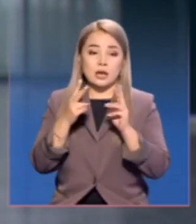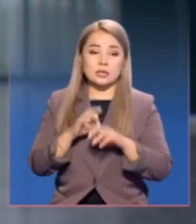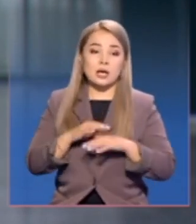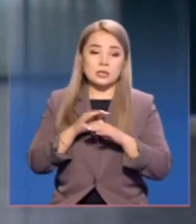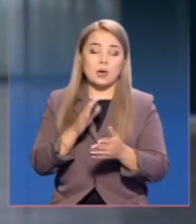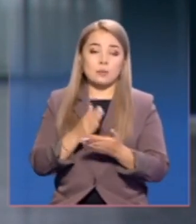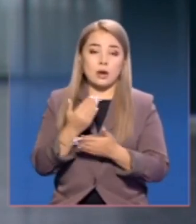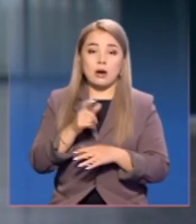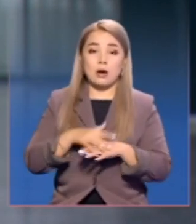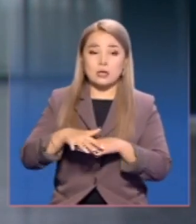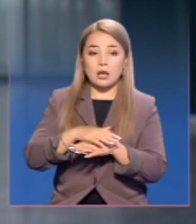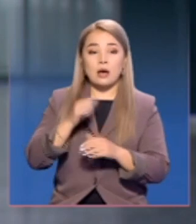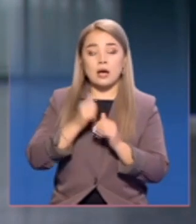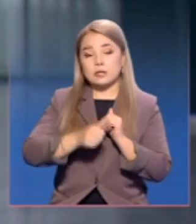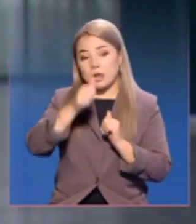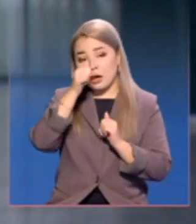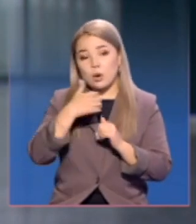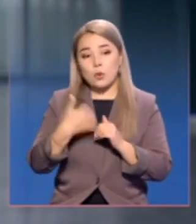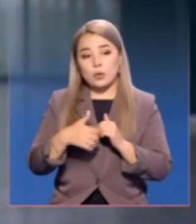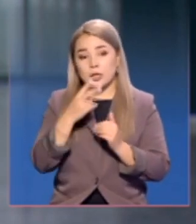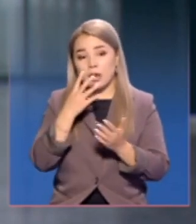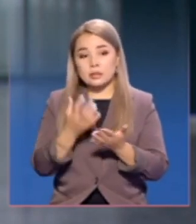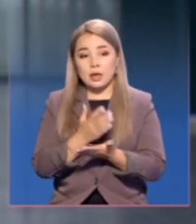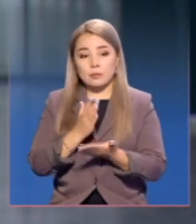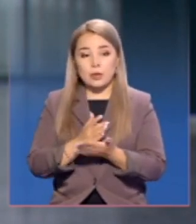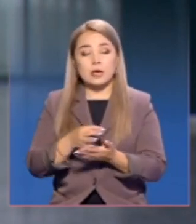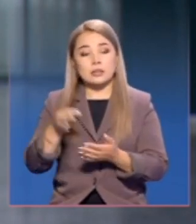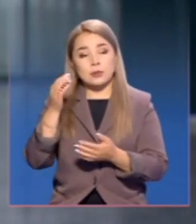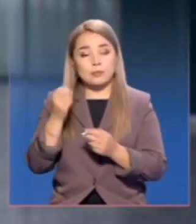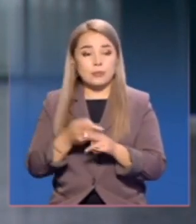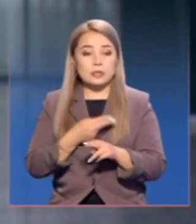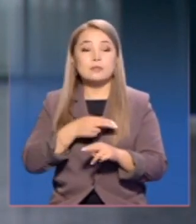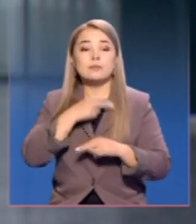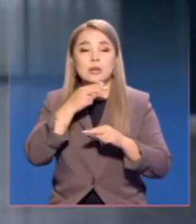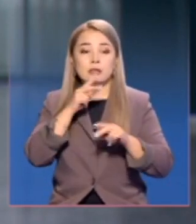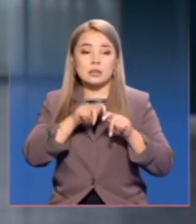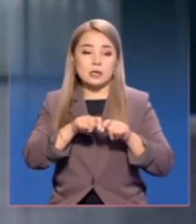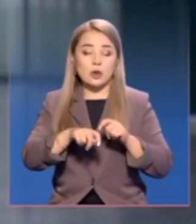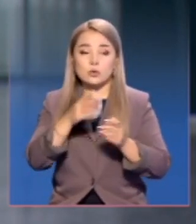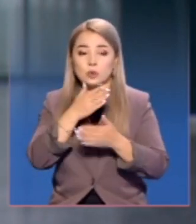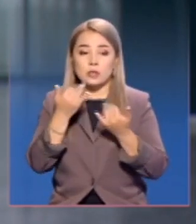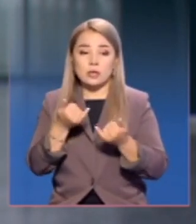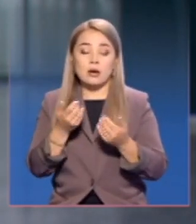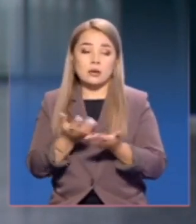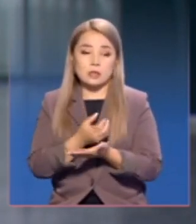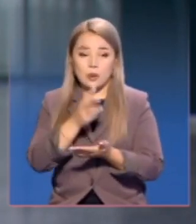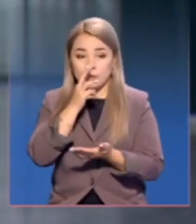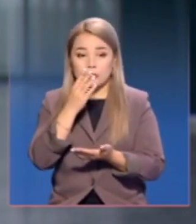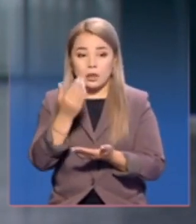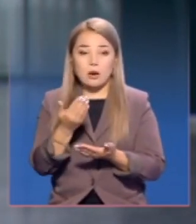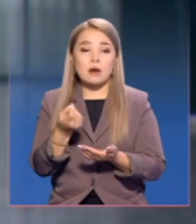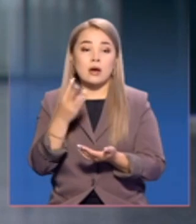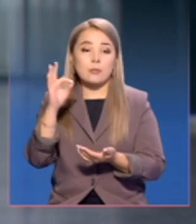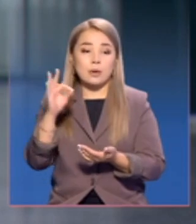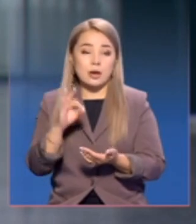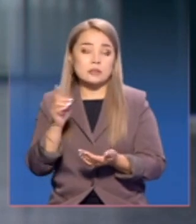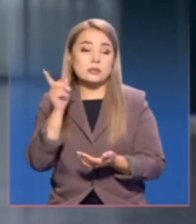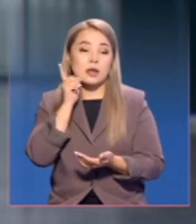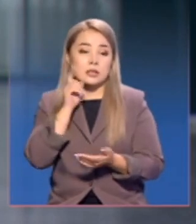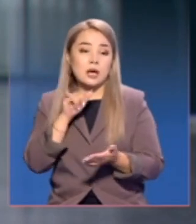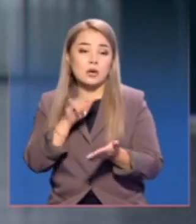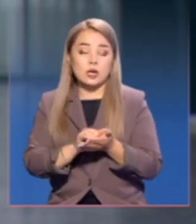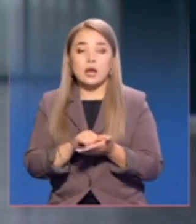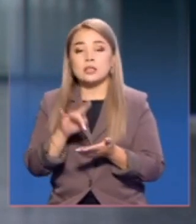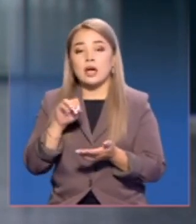зерттеледі. Халықтың ай сайынғы орташа табысы ескерусіз қалып жатады. Ал егер де сіздің кірісіңіздің қанша пайызы телефоныңызға